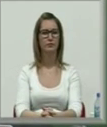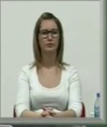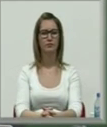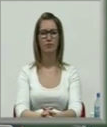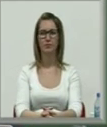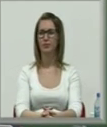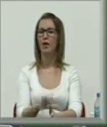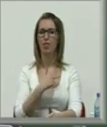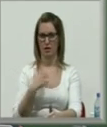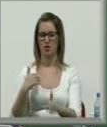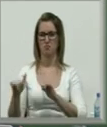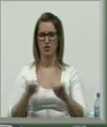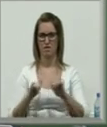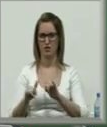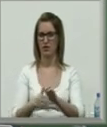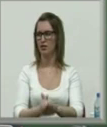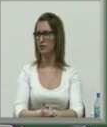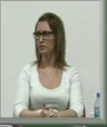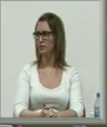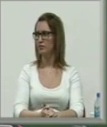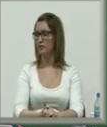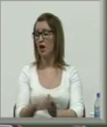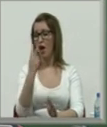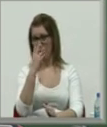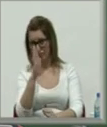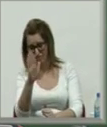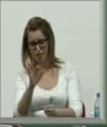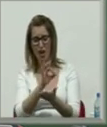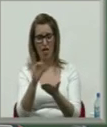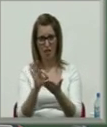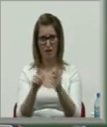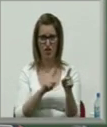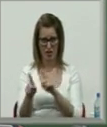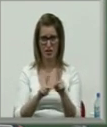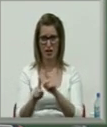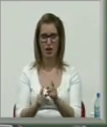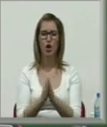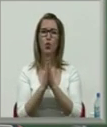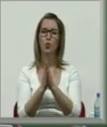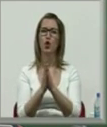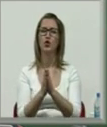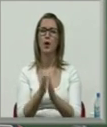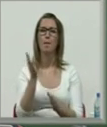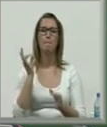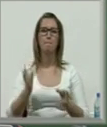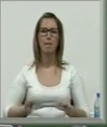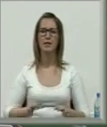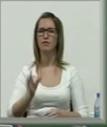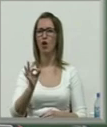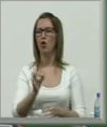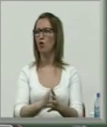Nasi przedstawiciele no, widzieli te znaki graficzne i prosiłbym państwa tylko o to,